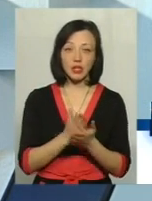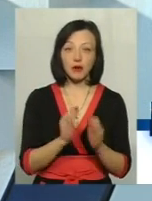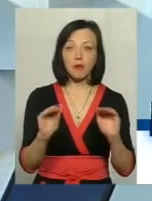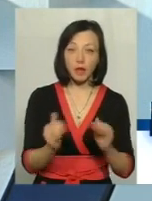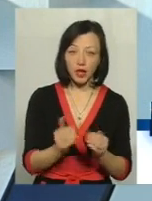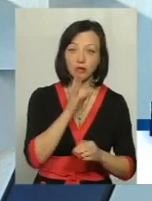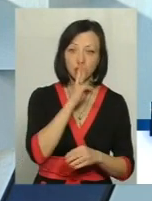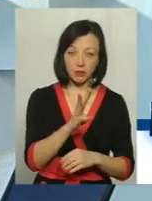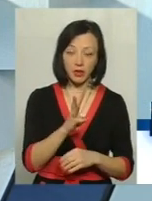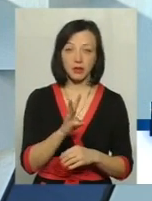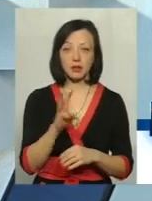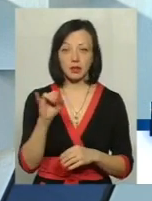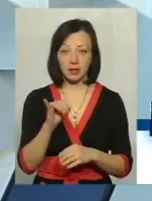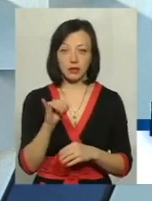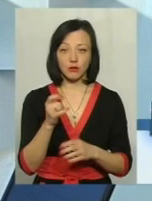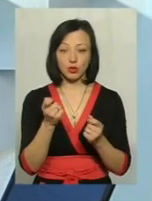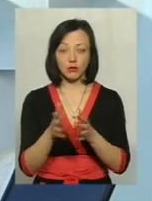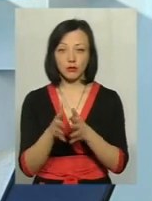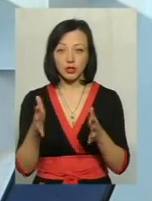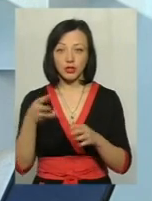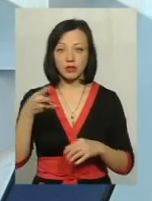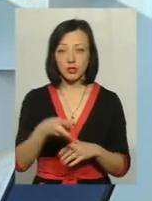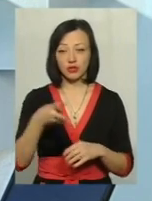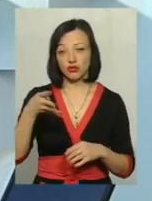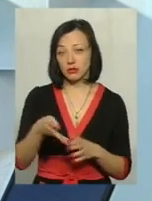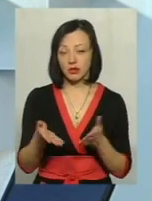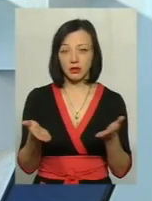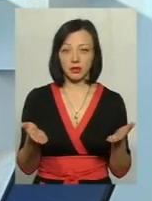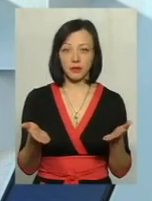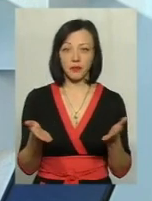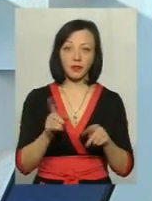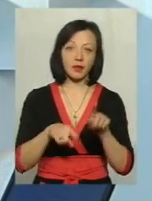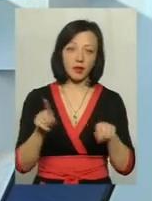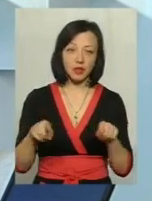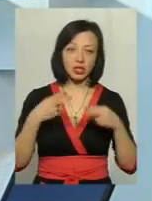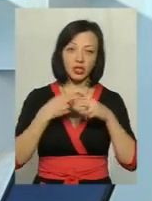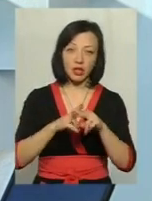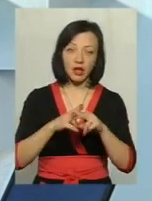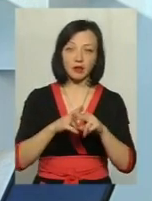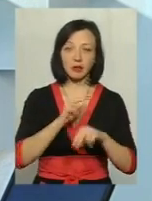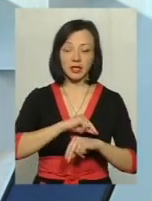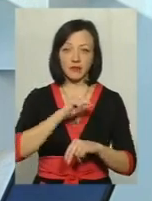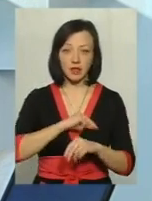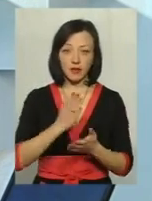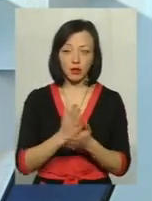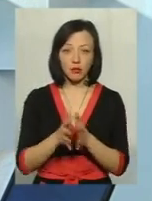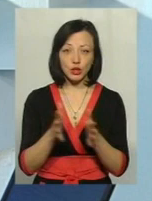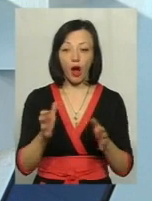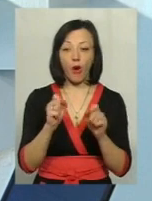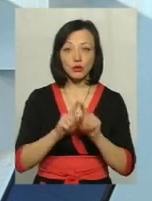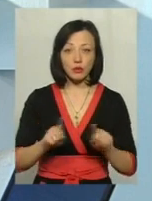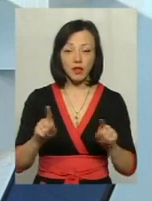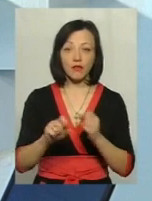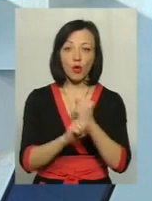менші зарплати, і там трохи більше 3-4, ну, дещо в інженерно-технічних працівників, а особливо